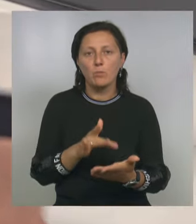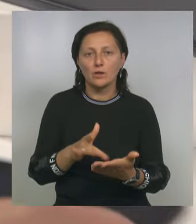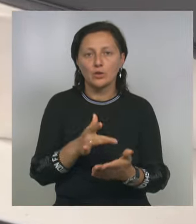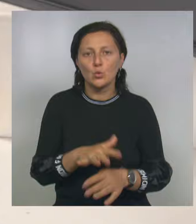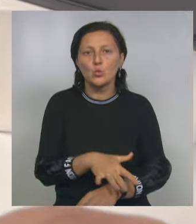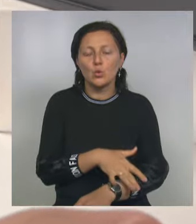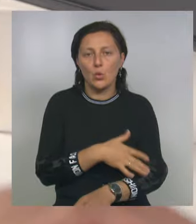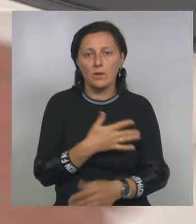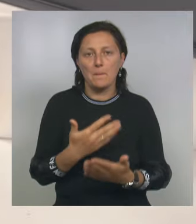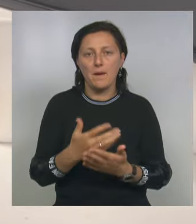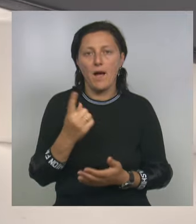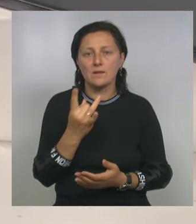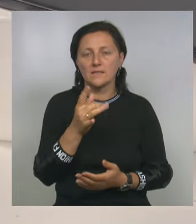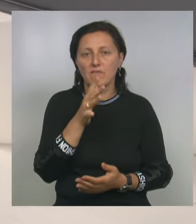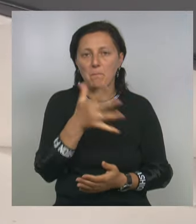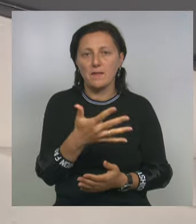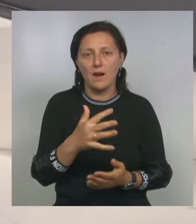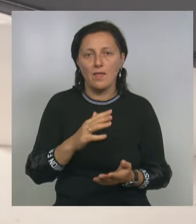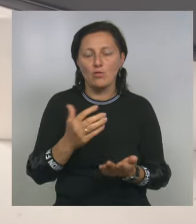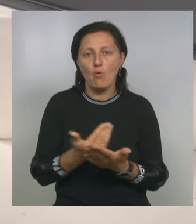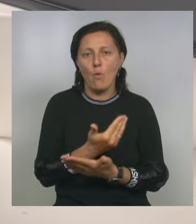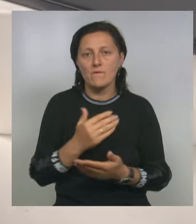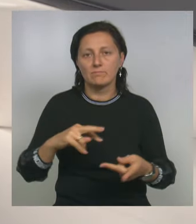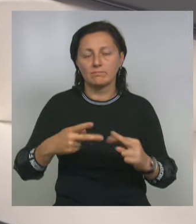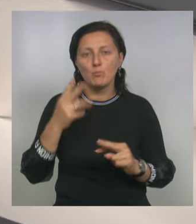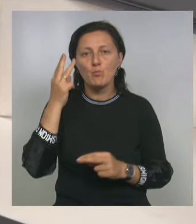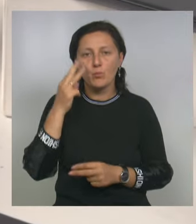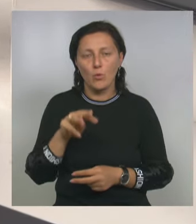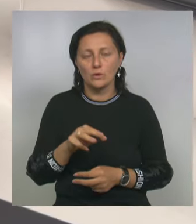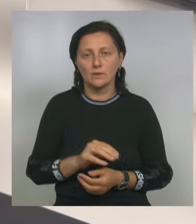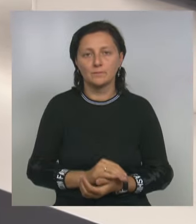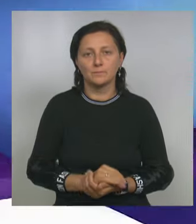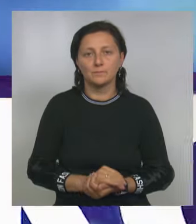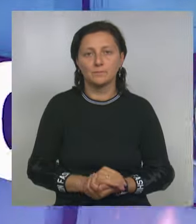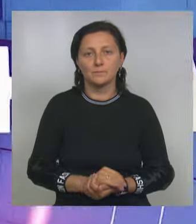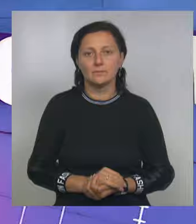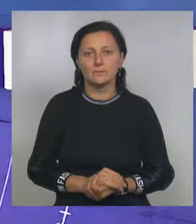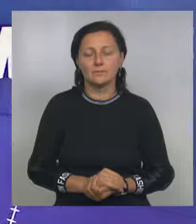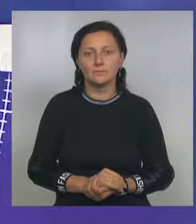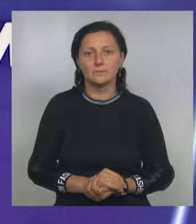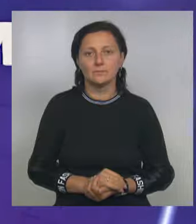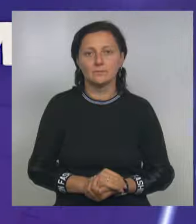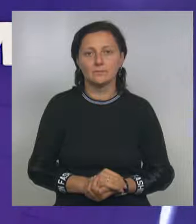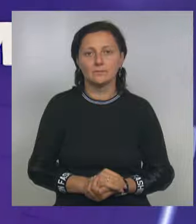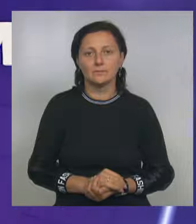телефонов, примерно раз в 5 лет. Возможно, многие владельцы устройств просто задумались о новом гаджете.